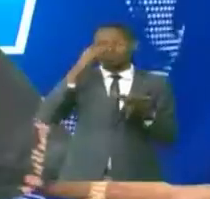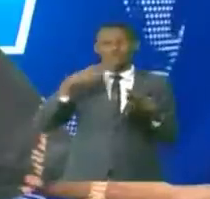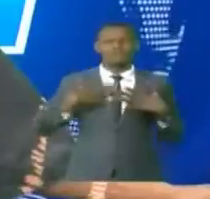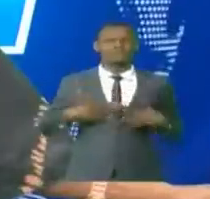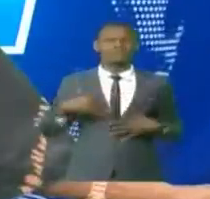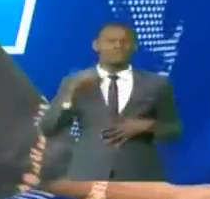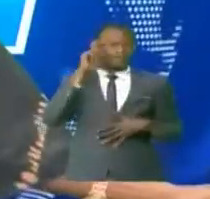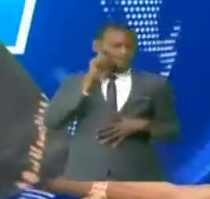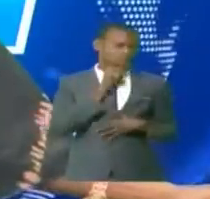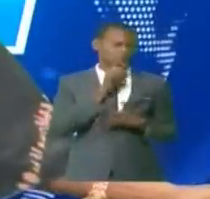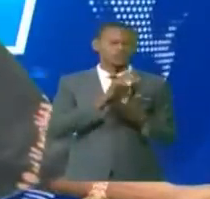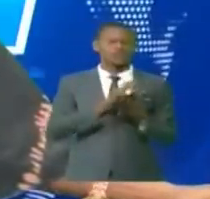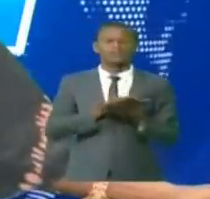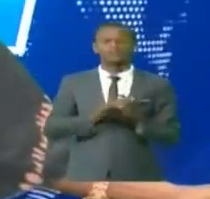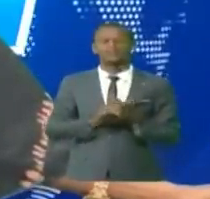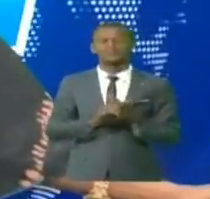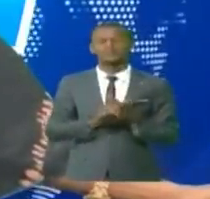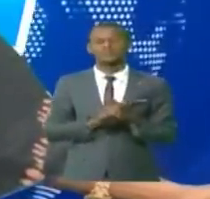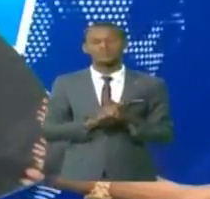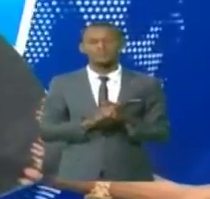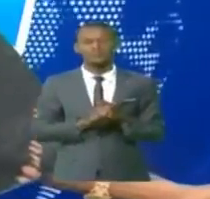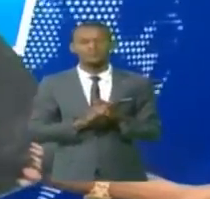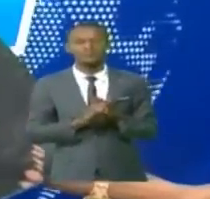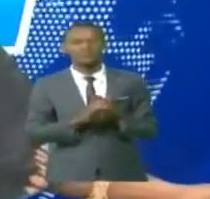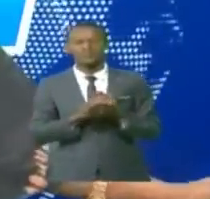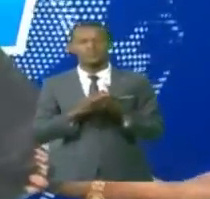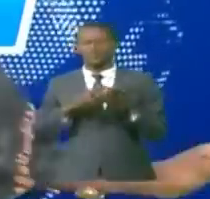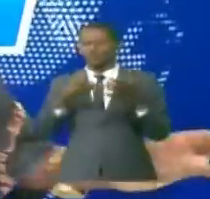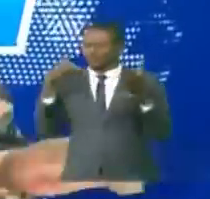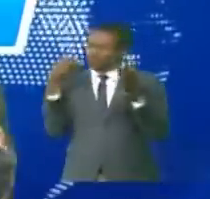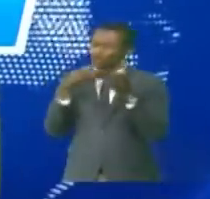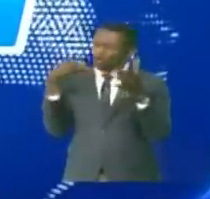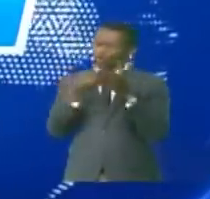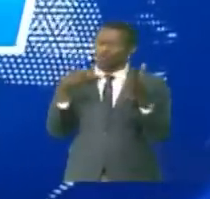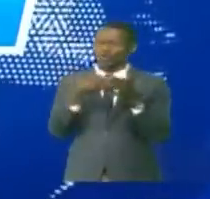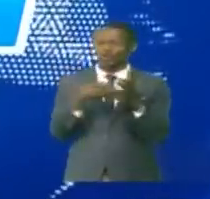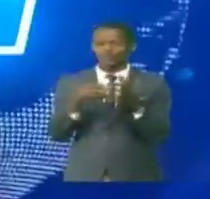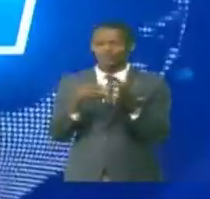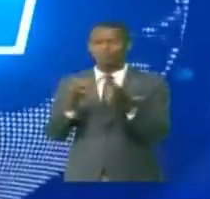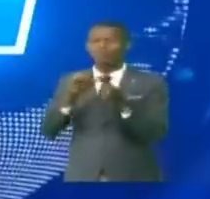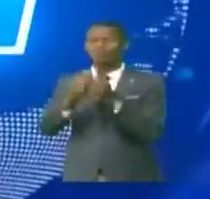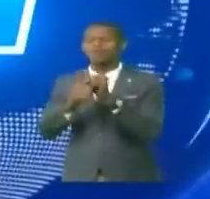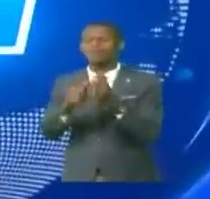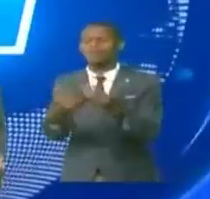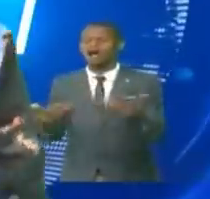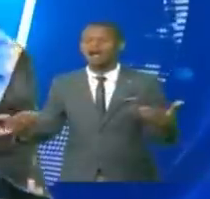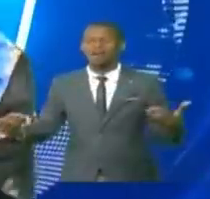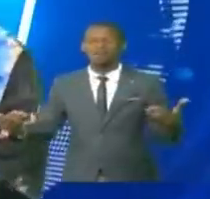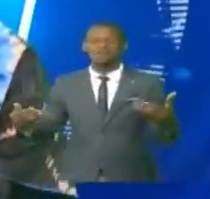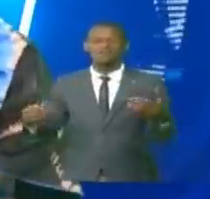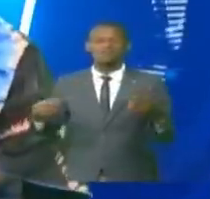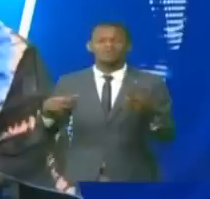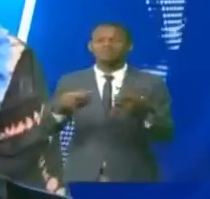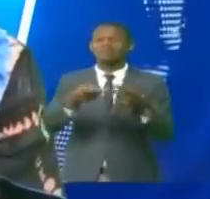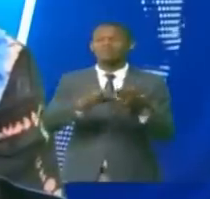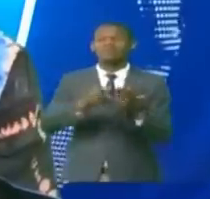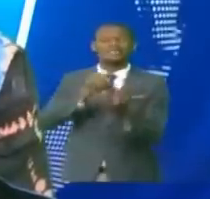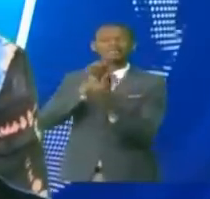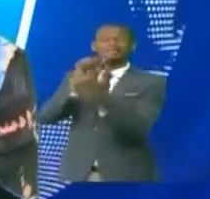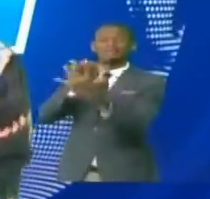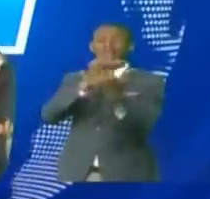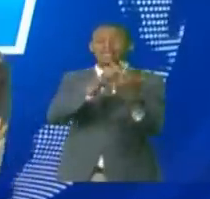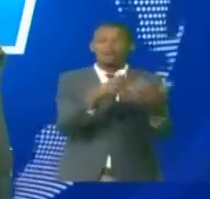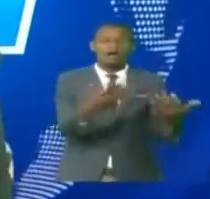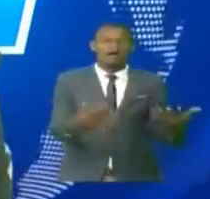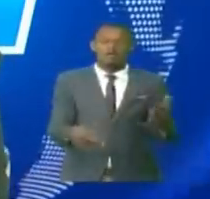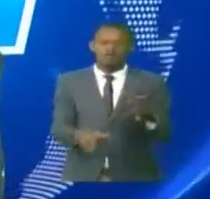danger. Lutte contre la protection de l'enfant, notamment dans les zones en conflit. Cette problématique de la réduction de